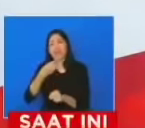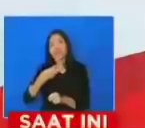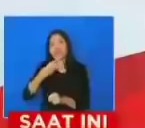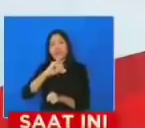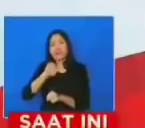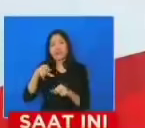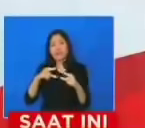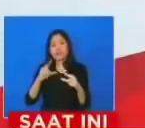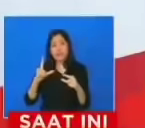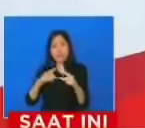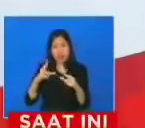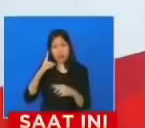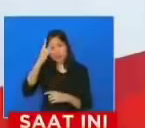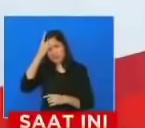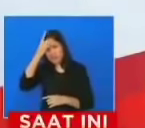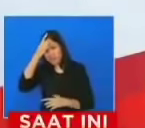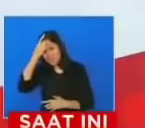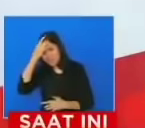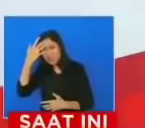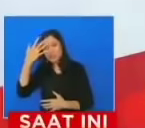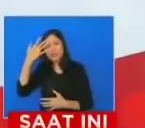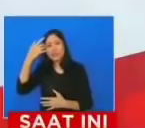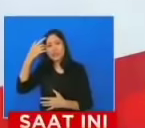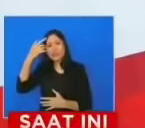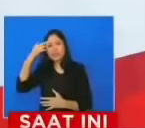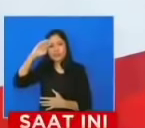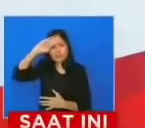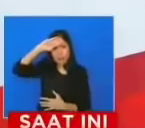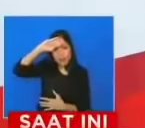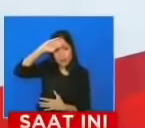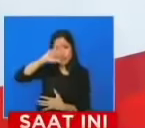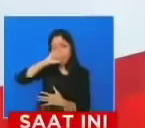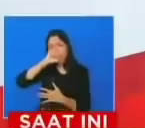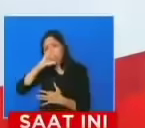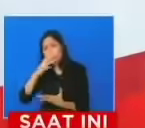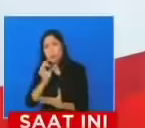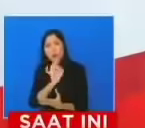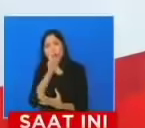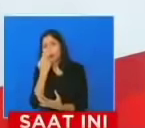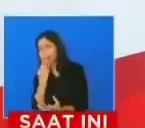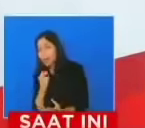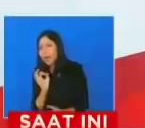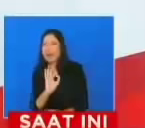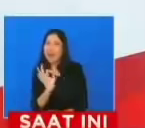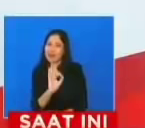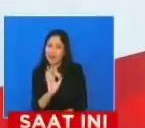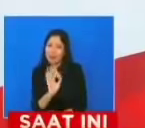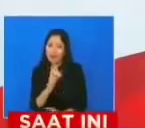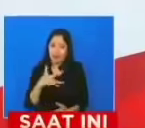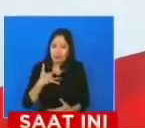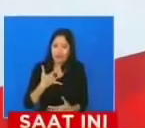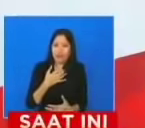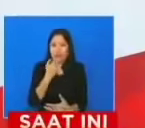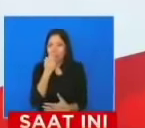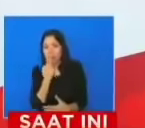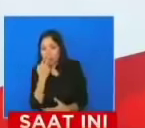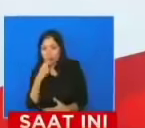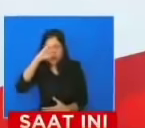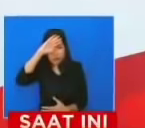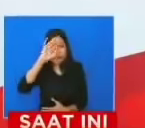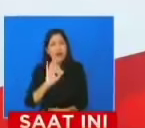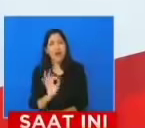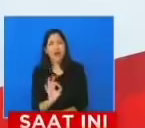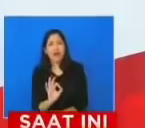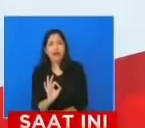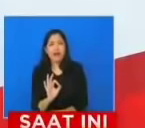minimal, sehingga secara subjektif dirasakan tidak ada gejala